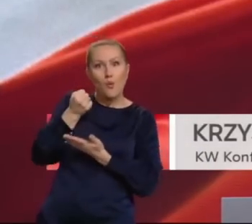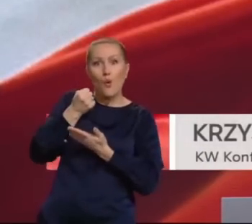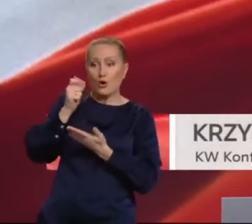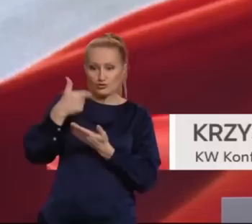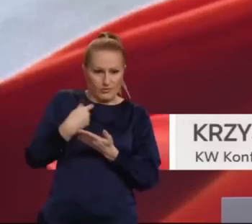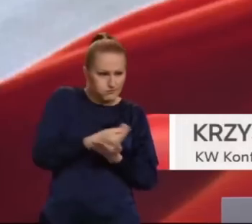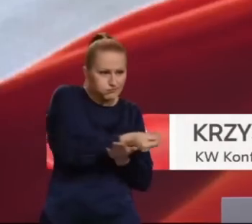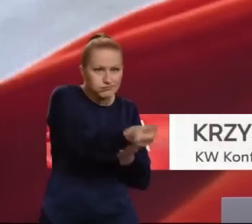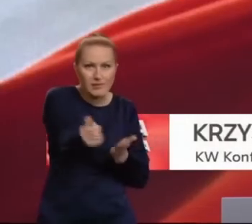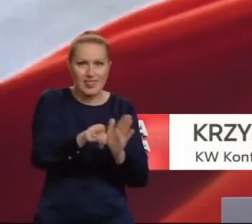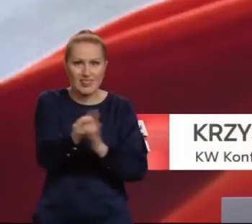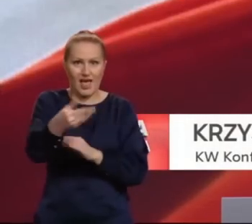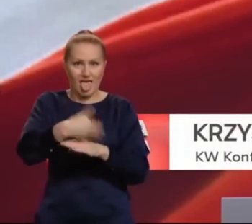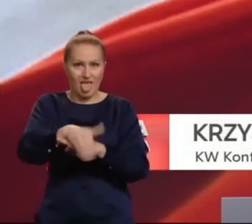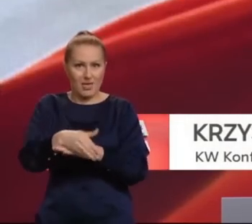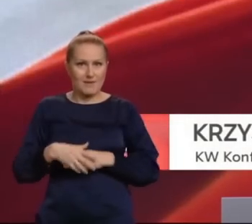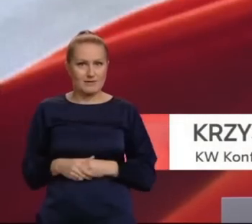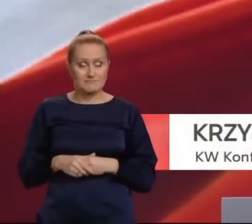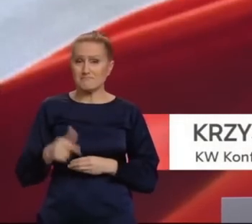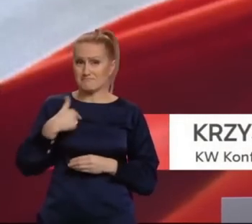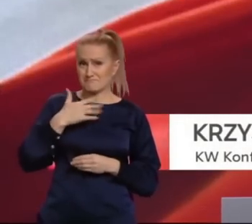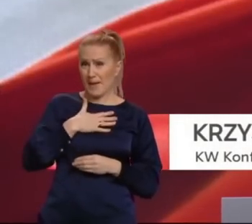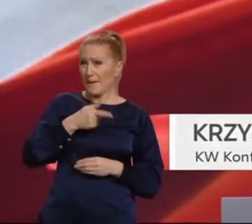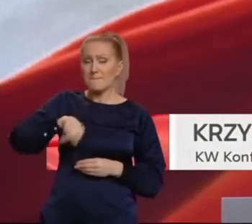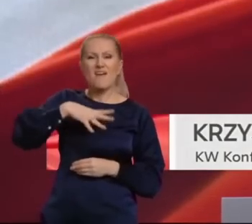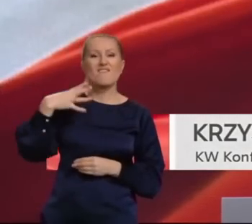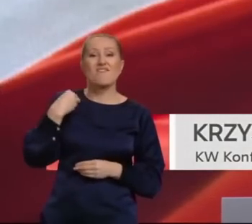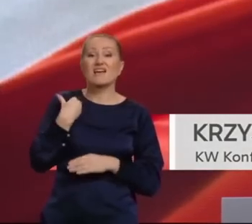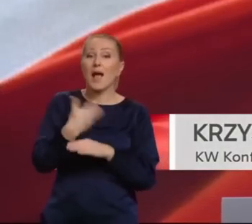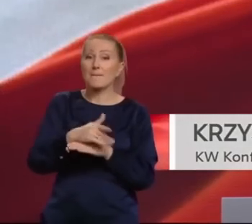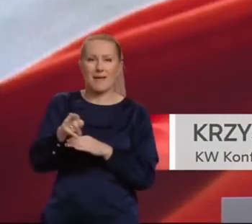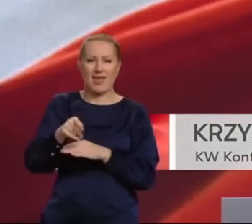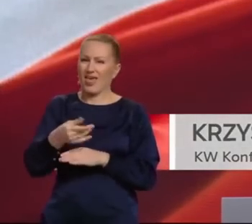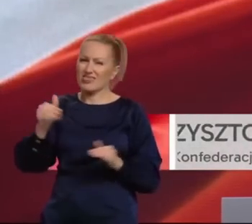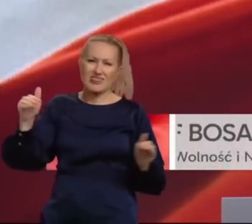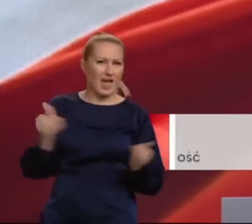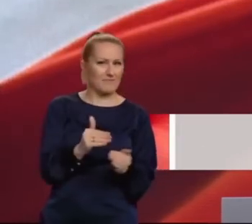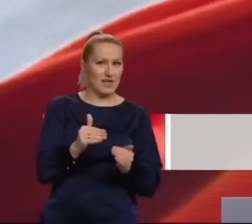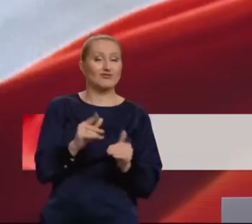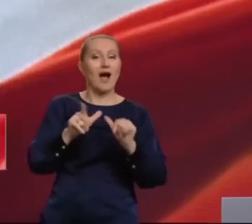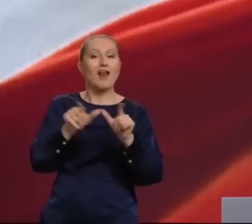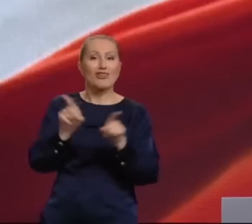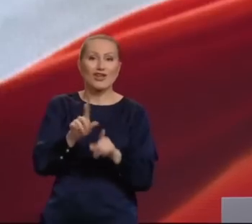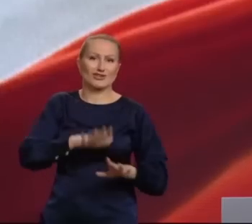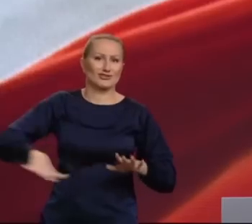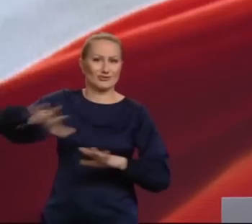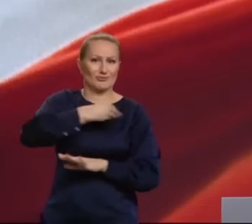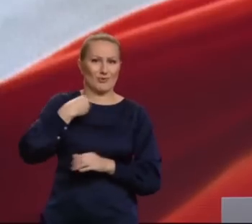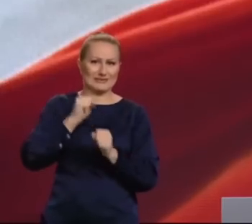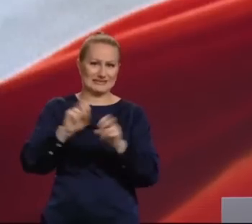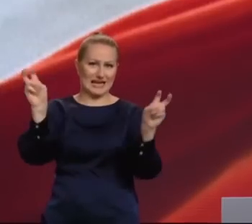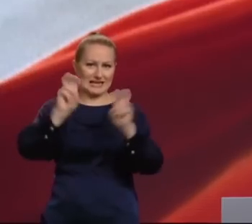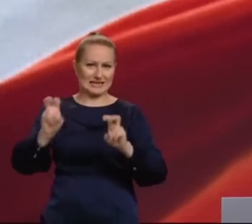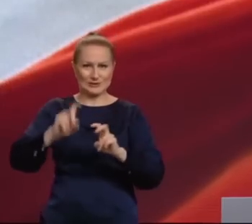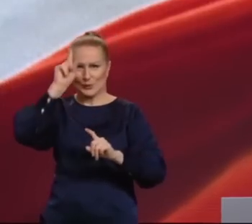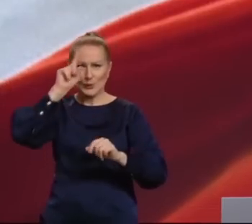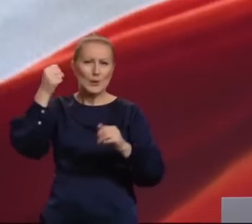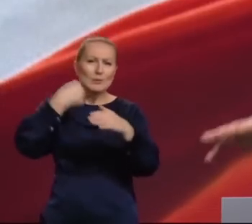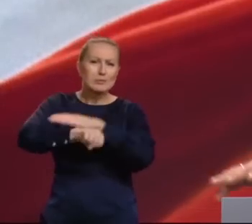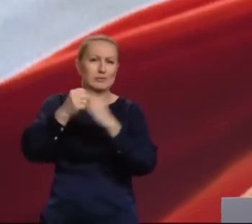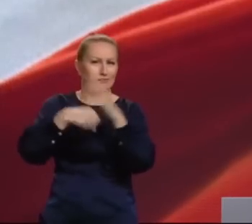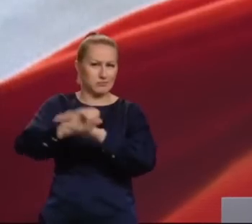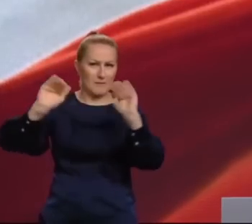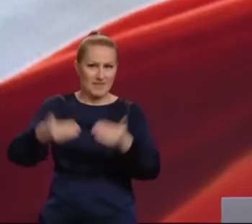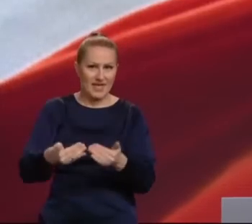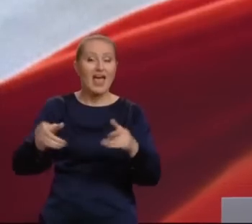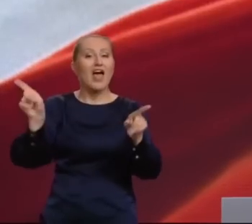otrzymywali emerytury. Mamy jeden z najniższych wieków emerytalnych w Europie. Trzeba wyczarować. Mamy jednocześnie kryzys demograficzny. Tamowanie